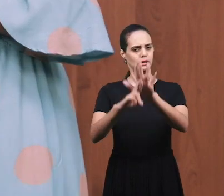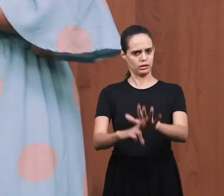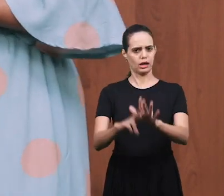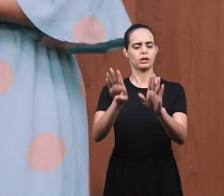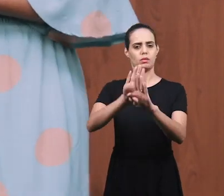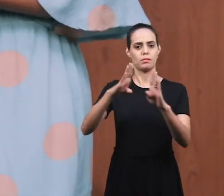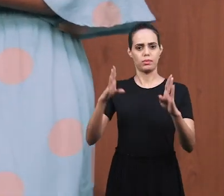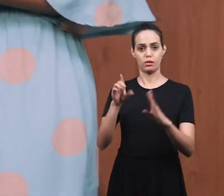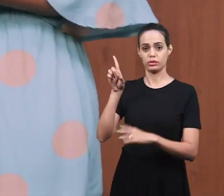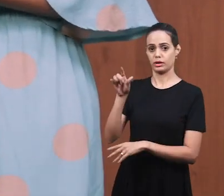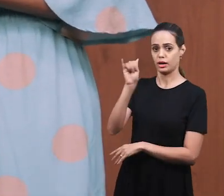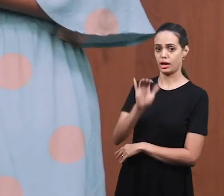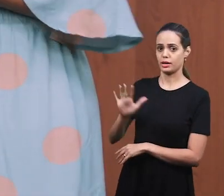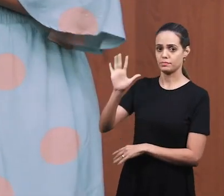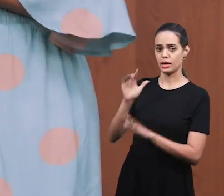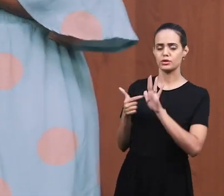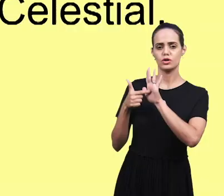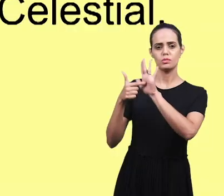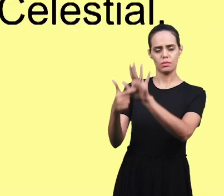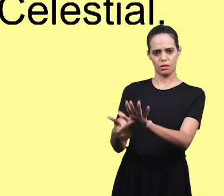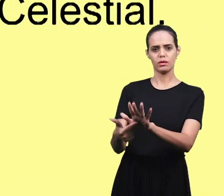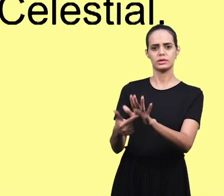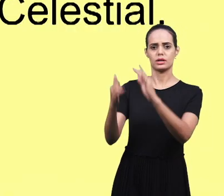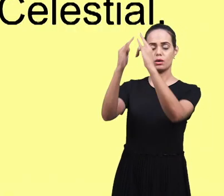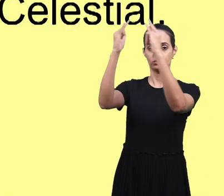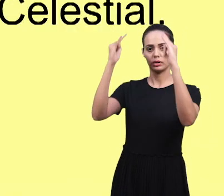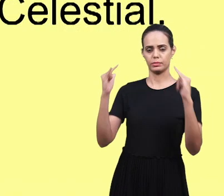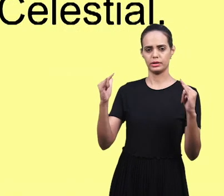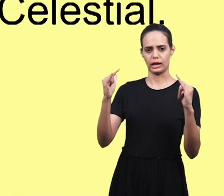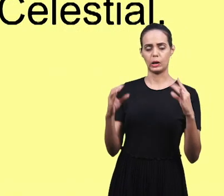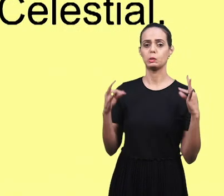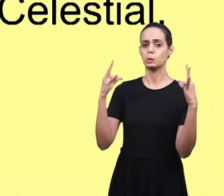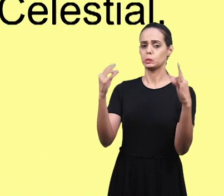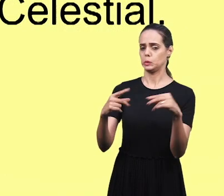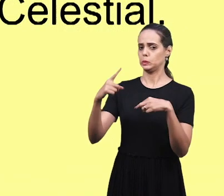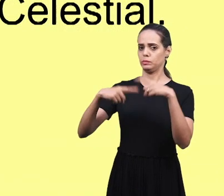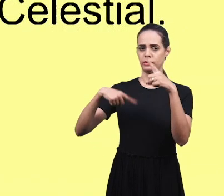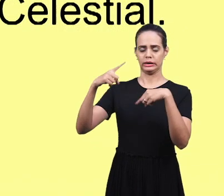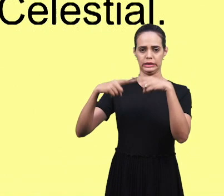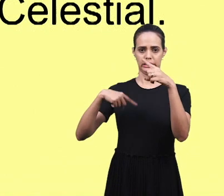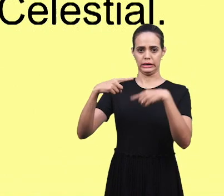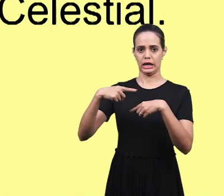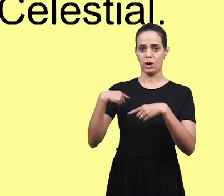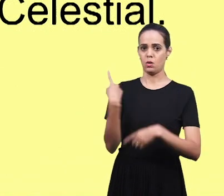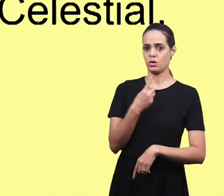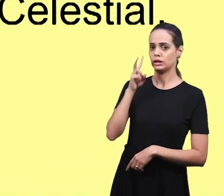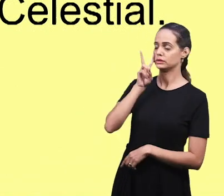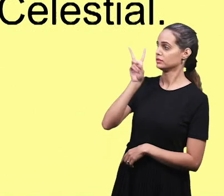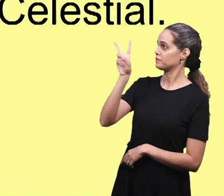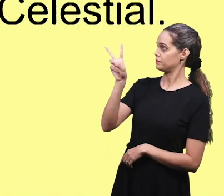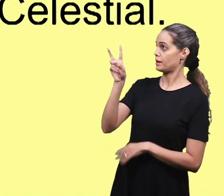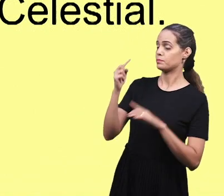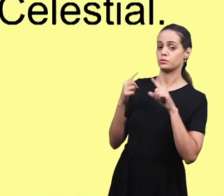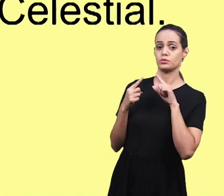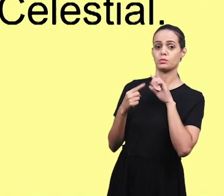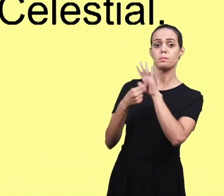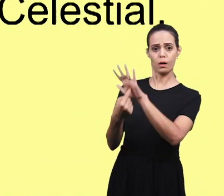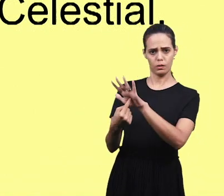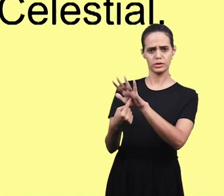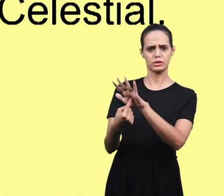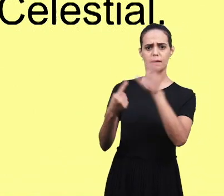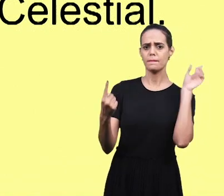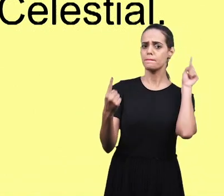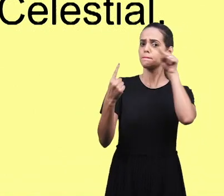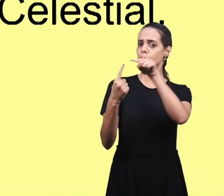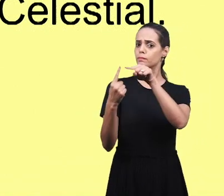tabernacle. Cette image nous montre le tabernacle. Tout le matériel, le matériau utilisé dans